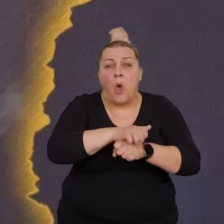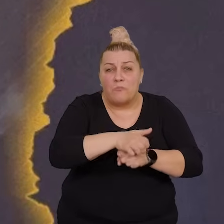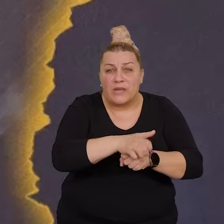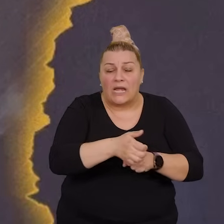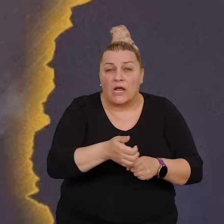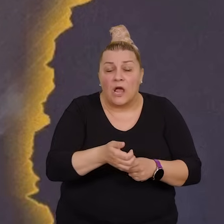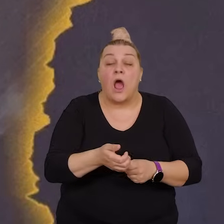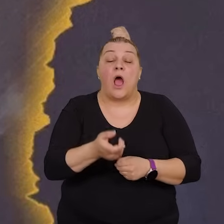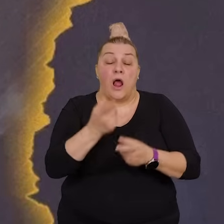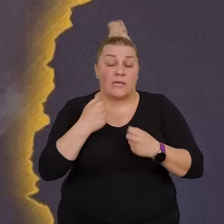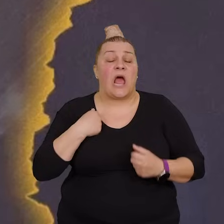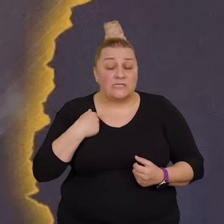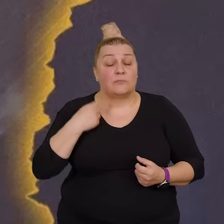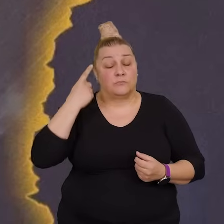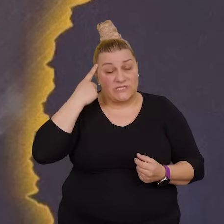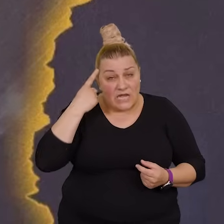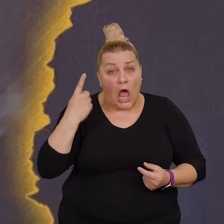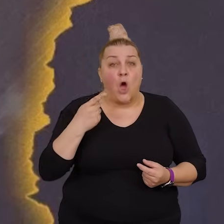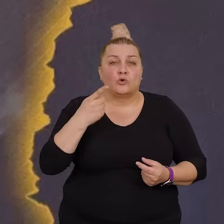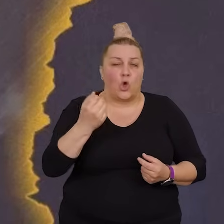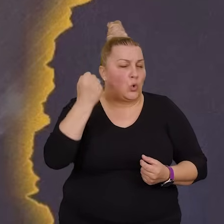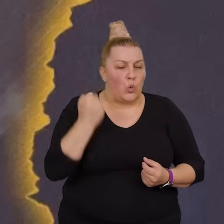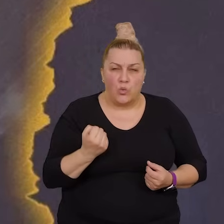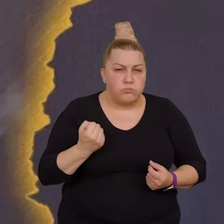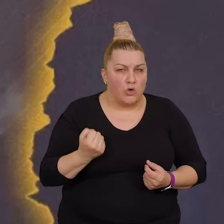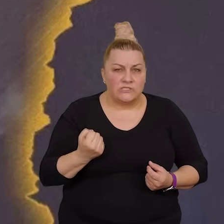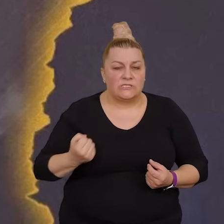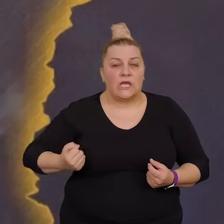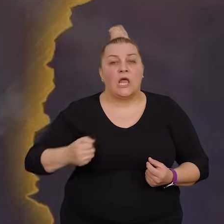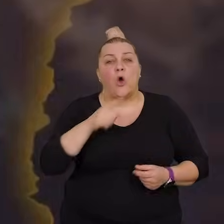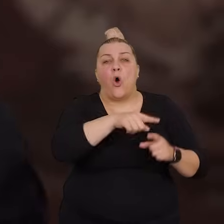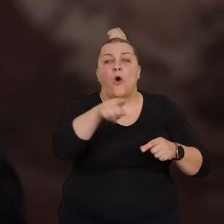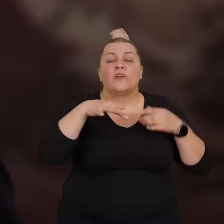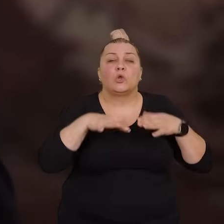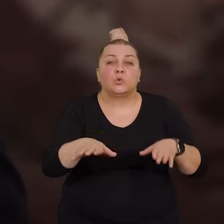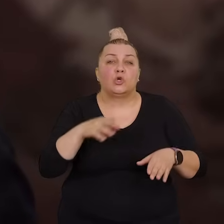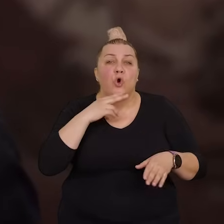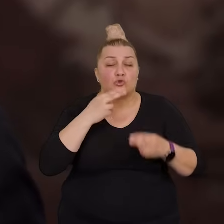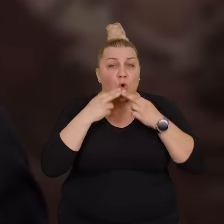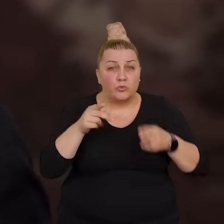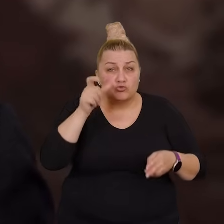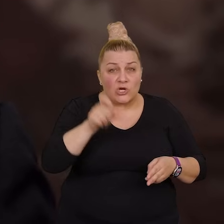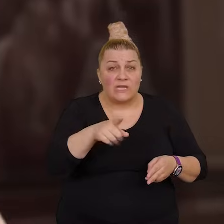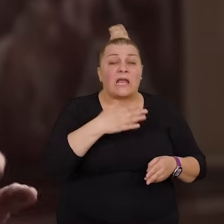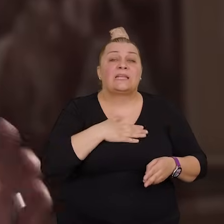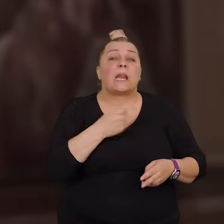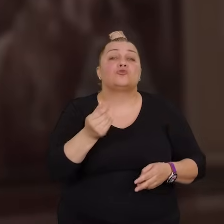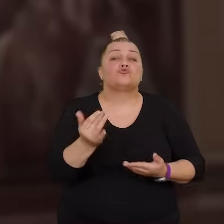za mobbing, međutim, ja sam znao da je to glupost, jer gledajte, oni su samo ti ljudi koji su ga optužili, htjeli su